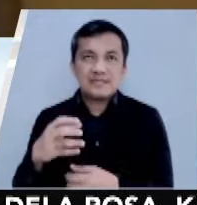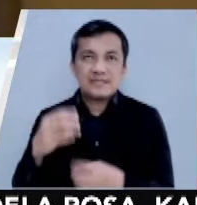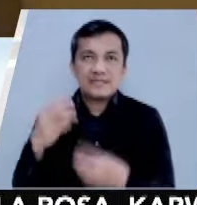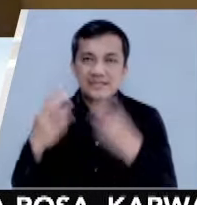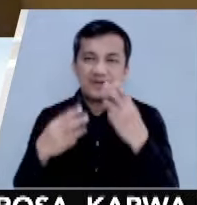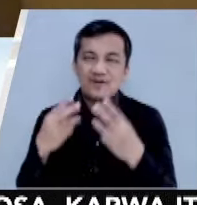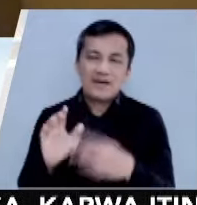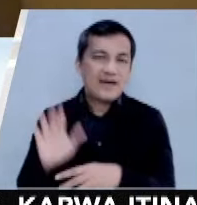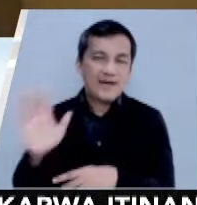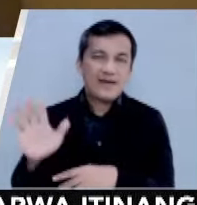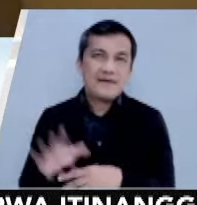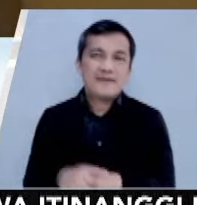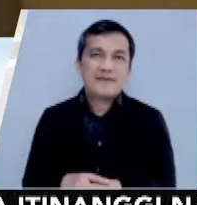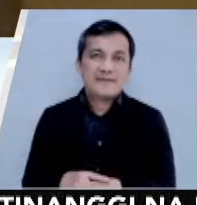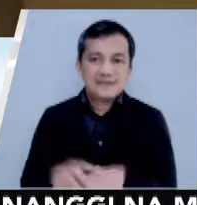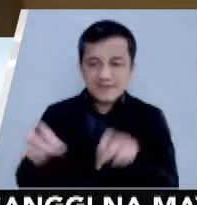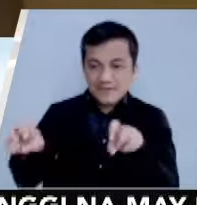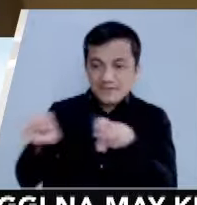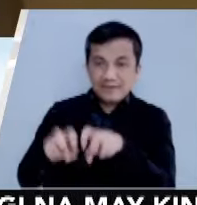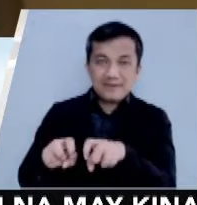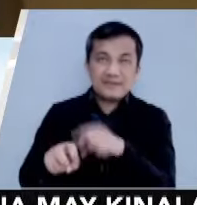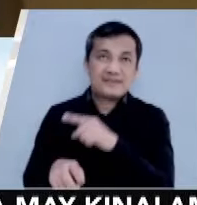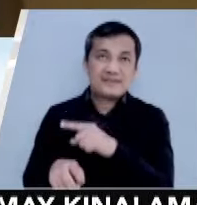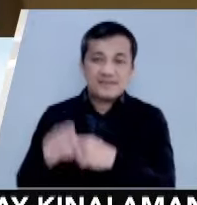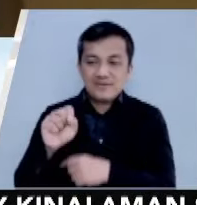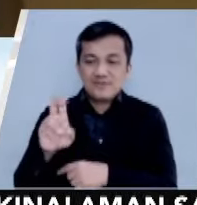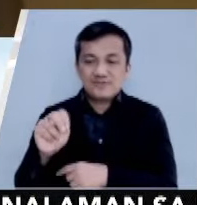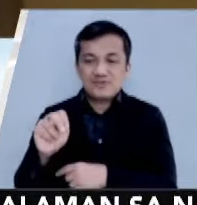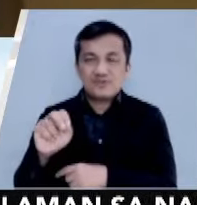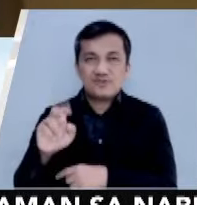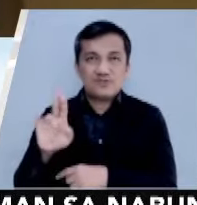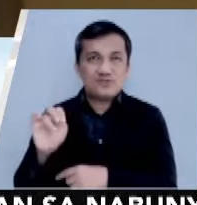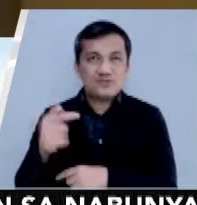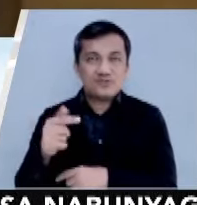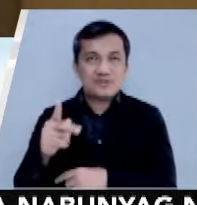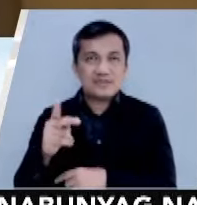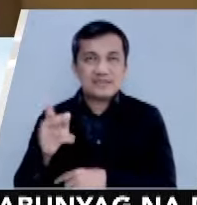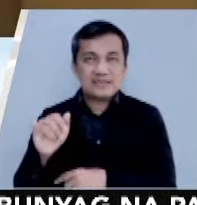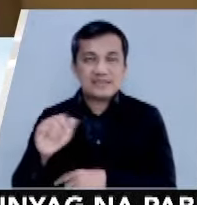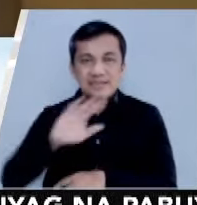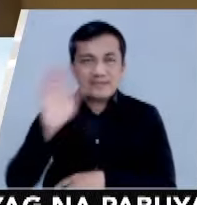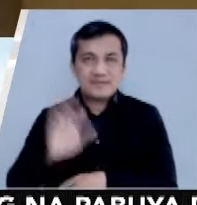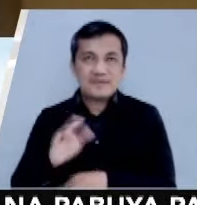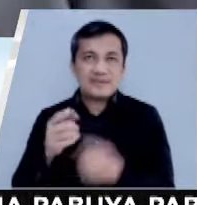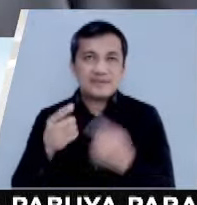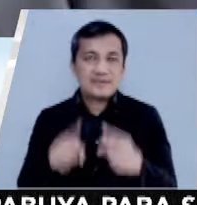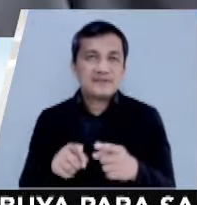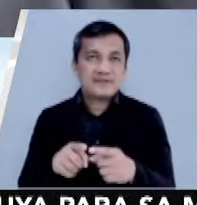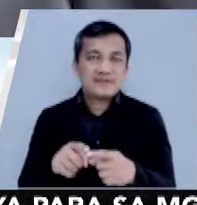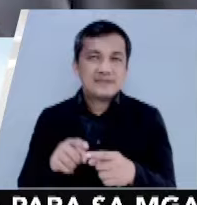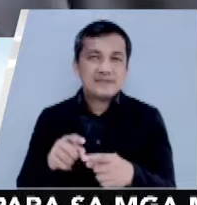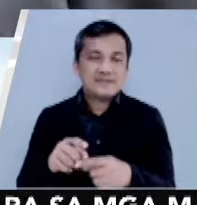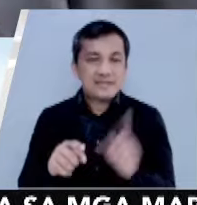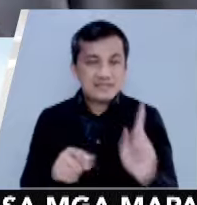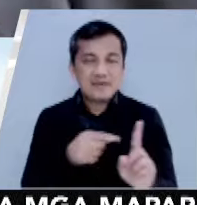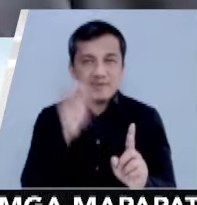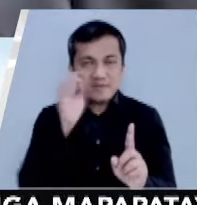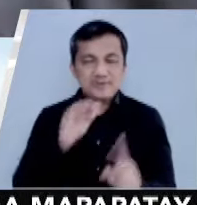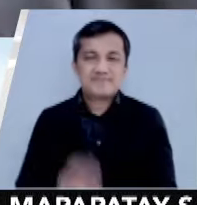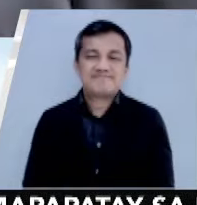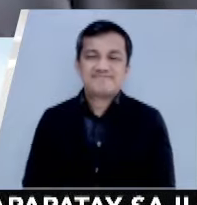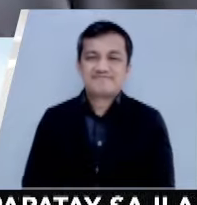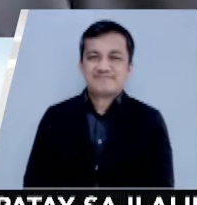ba't katabi ko si Song Joong-ki? At never daw yun nangyayari sa isang Pilipino. Namiti niya ang Korean